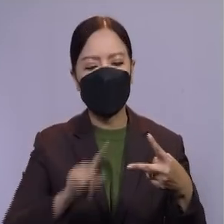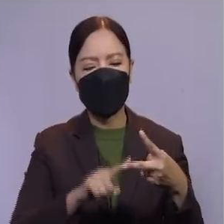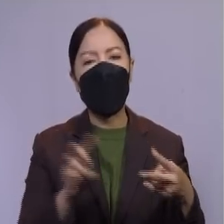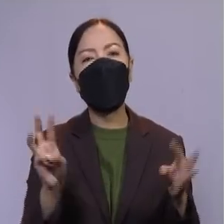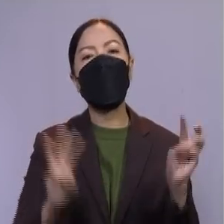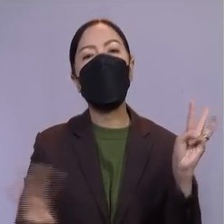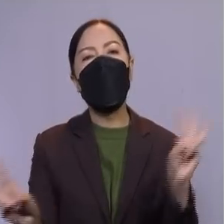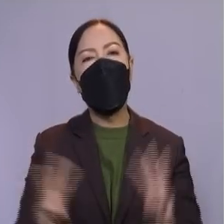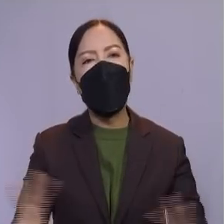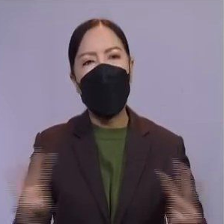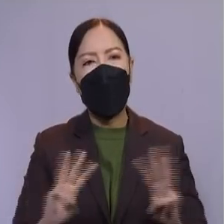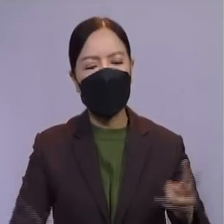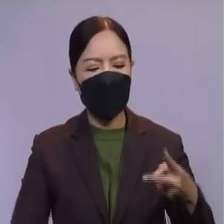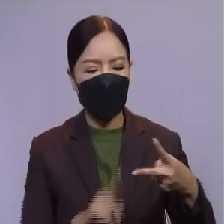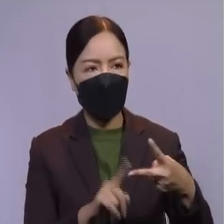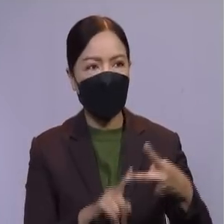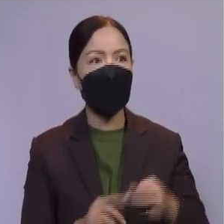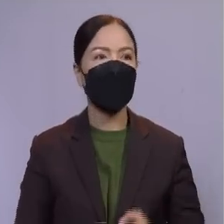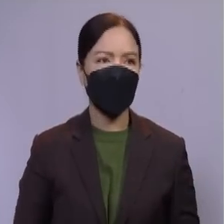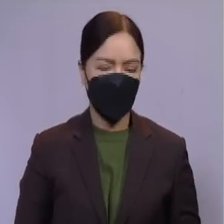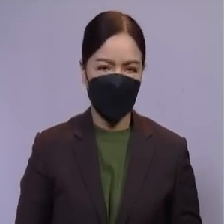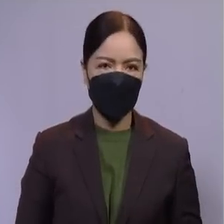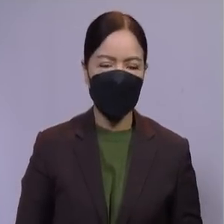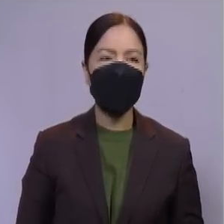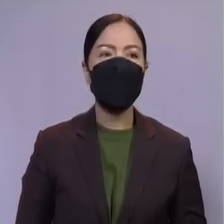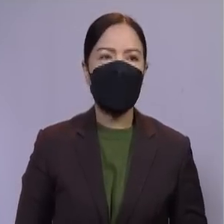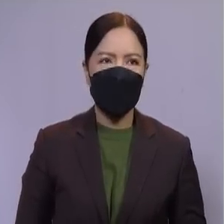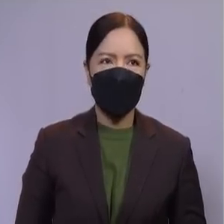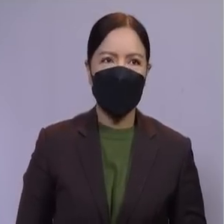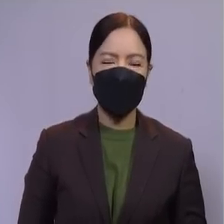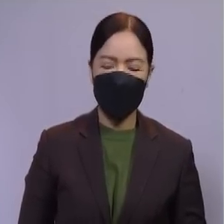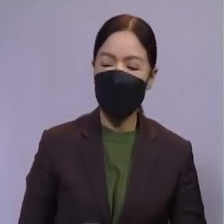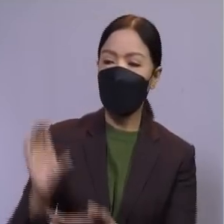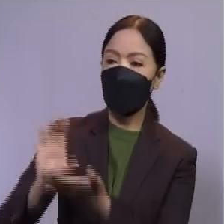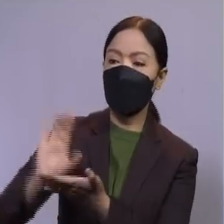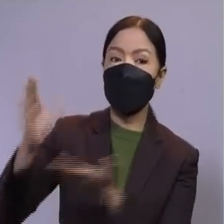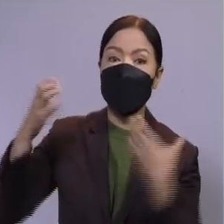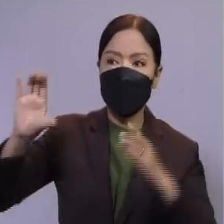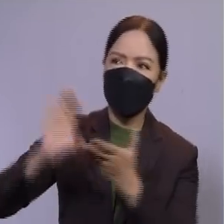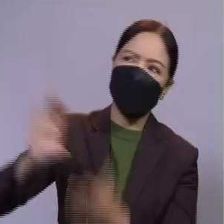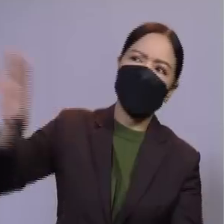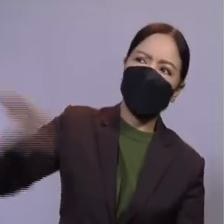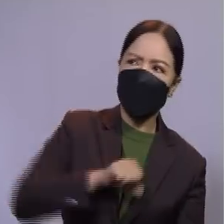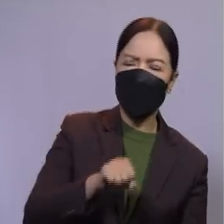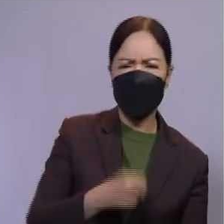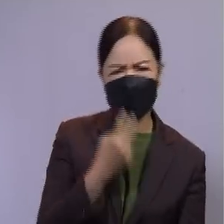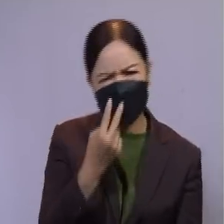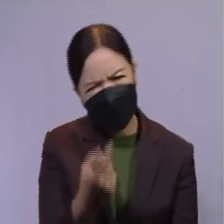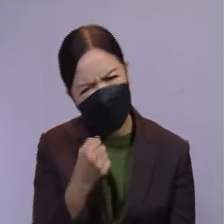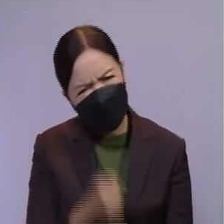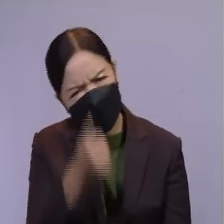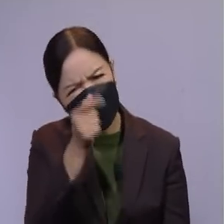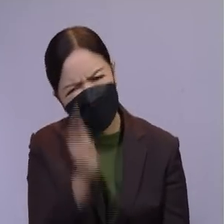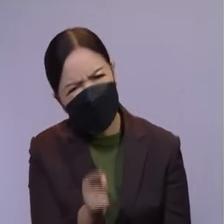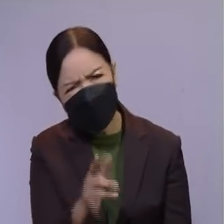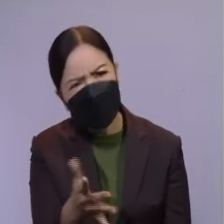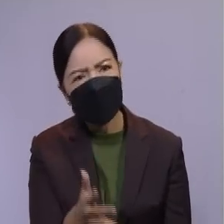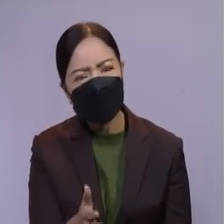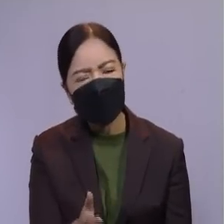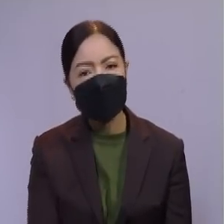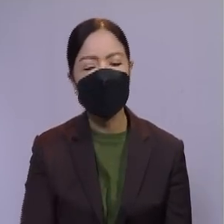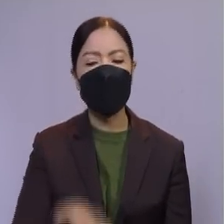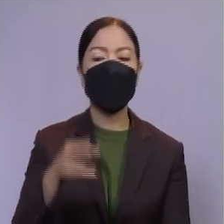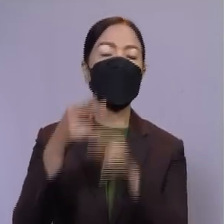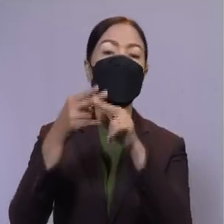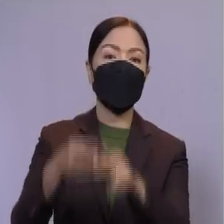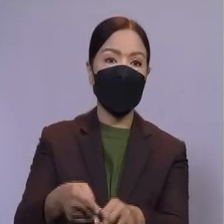มาตรการเนี่ยเข็นออกมานอกจากว่าจะชักในรัฐบาลมาอุดหนุนก็ยังไม่เห็นว่ามีสิ่งไหนทำได้จริงยิ่งการล้วงเงินจากเอกชน